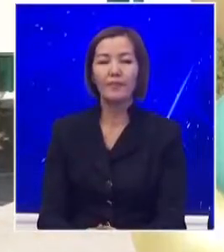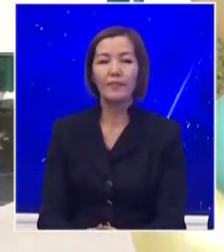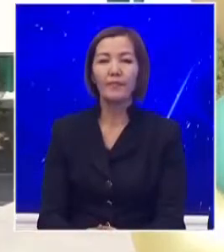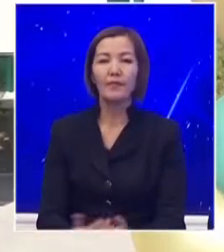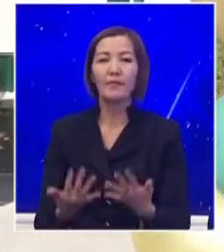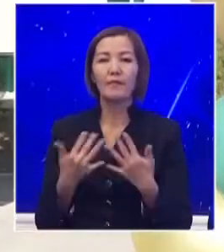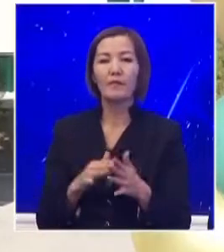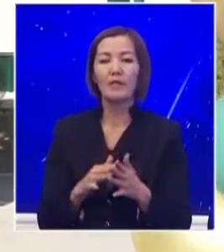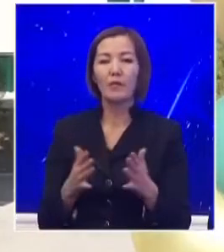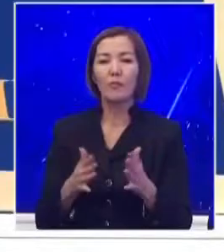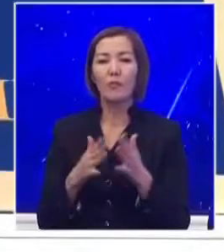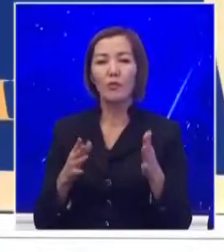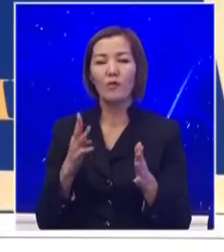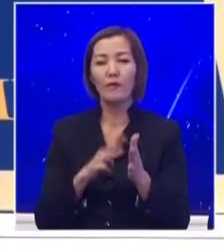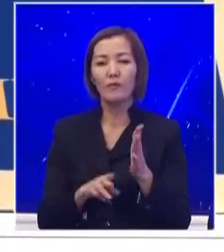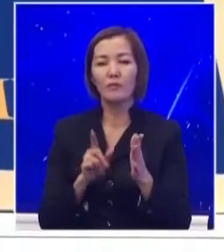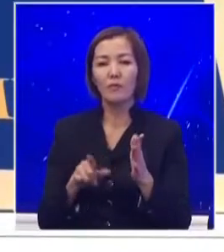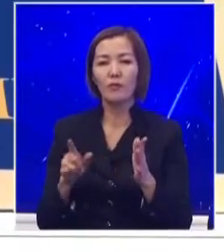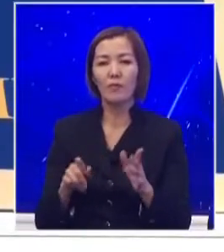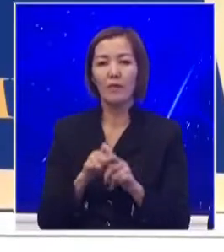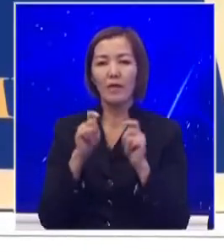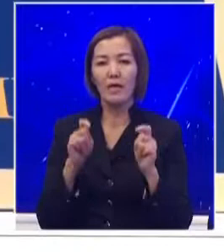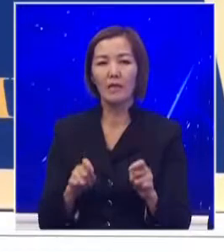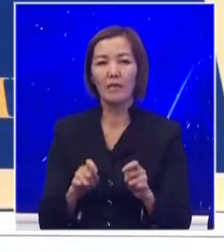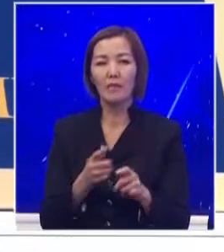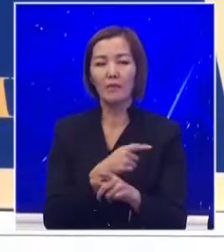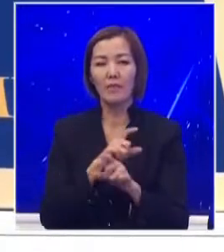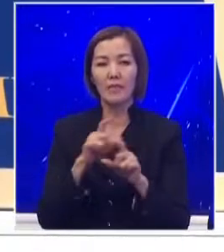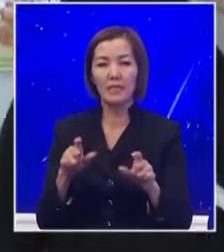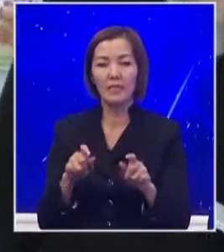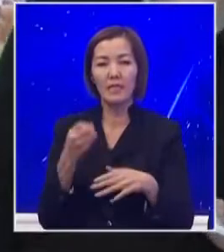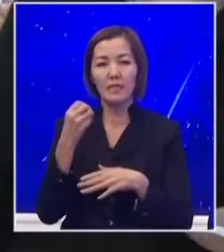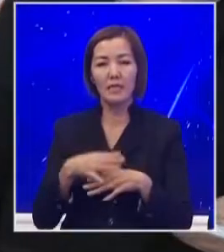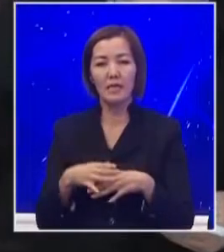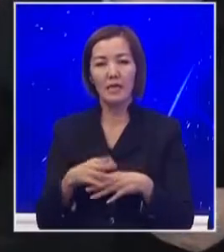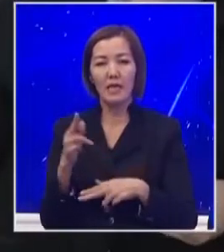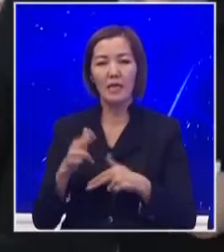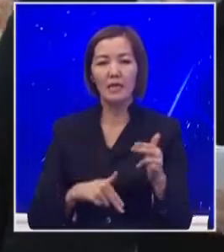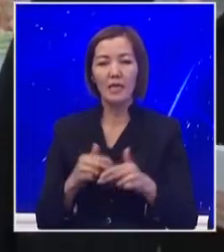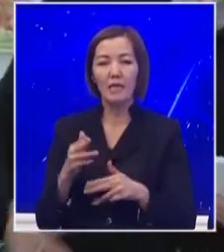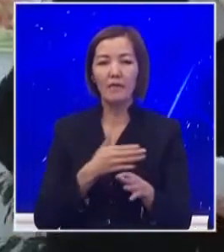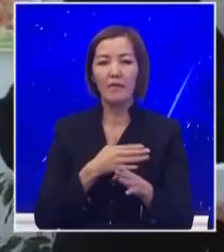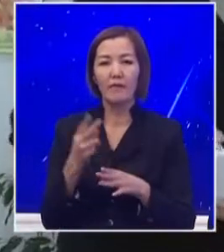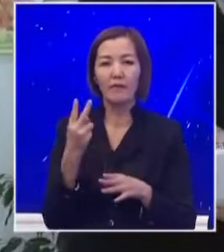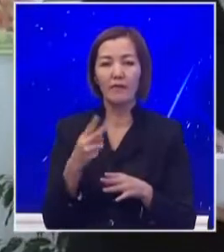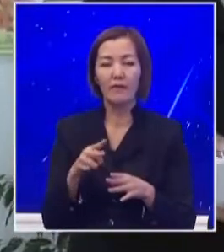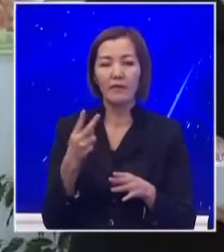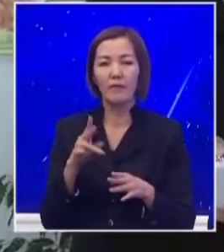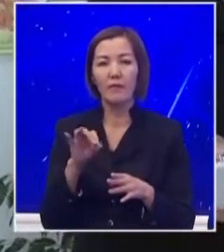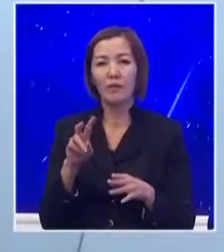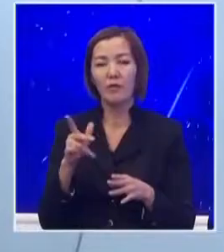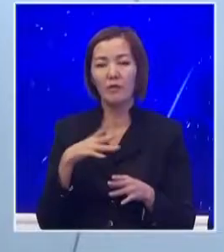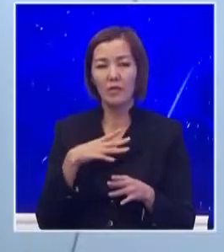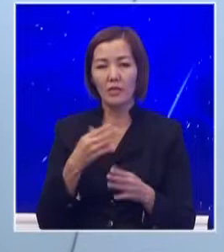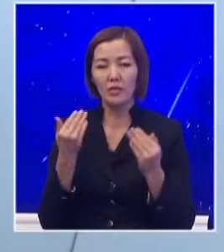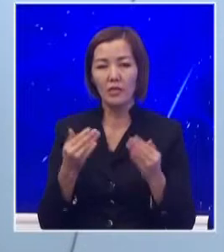с населением более 800 человек открыт блочно-модульный медицинский центр. На строительство медпункта выделено 22 миллиона тенге.